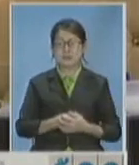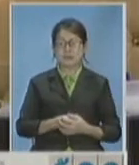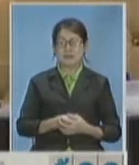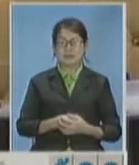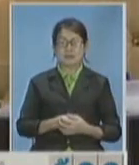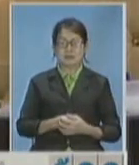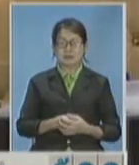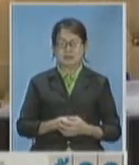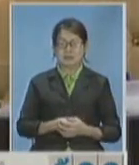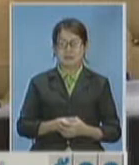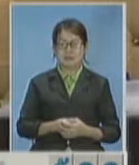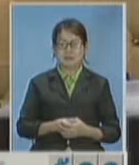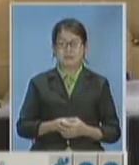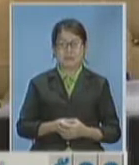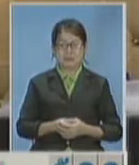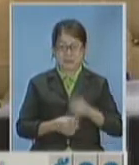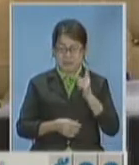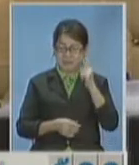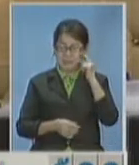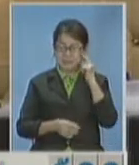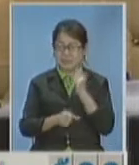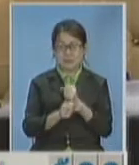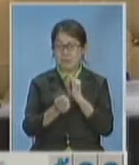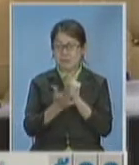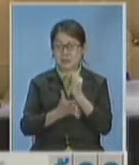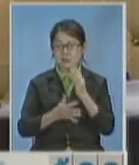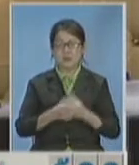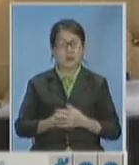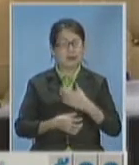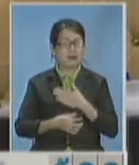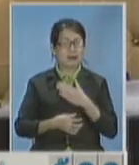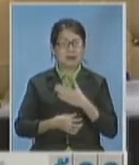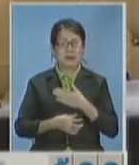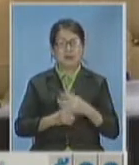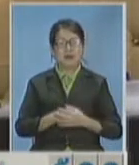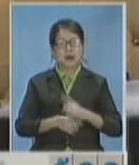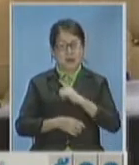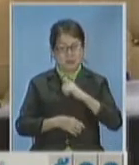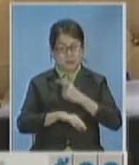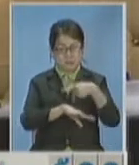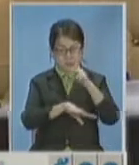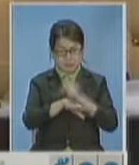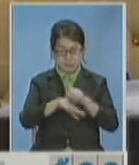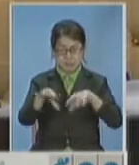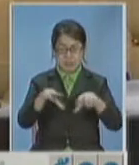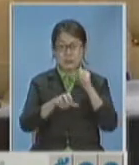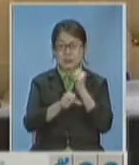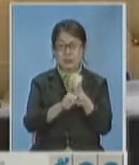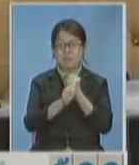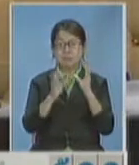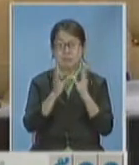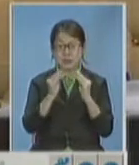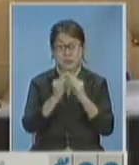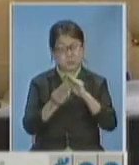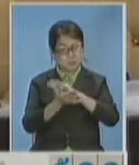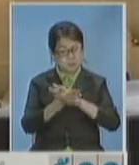ซึ่งมันไม่น่าจะถูกต้องเพราะฉะนั้นผมในฐานะที่มีหน้าที่ดำเนินการการประชุมให้มีประสิทธิภาพเนี่ย